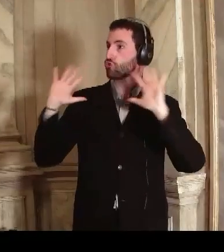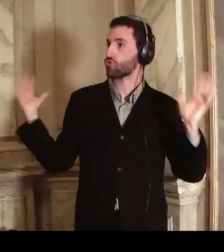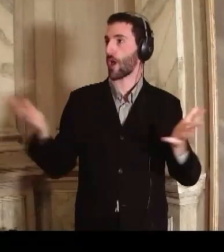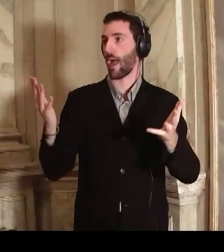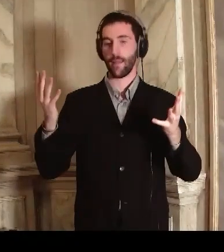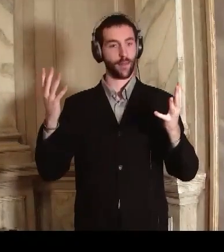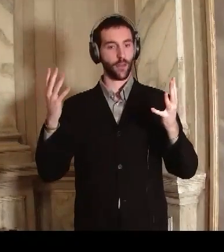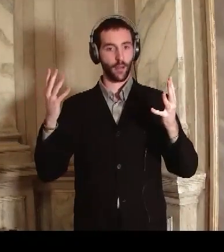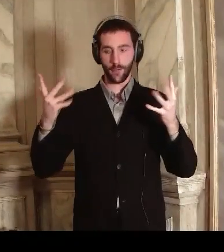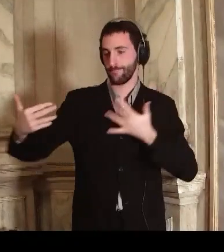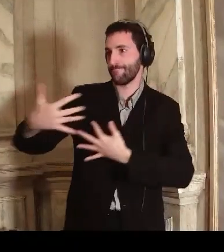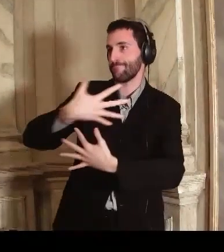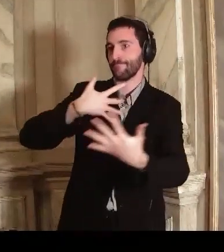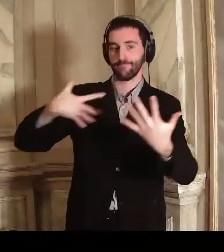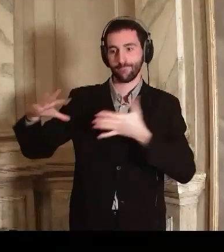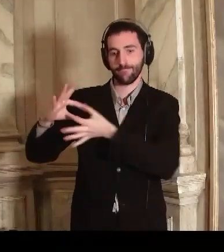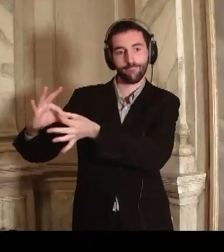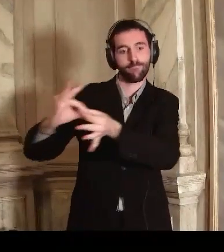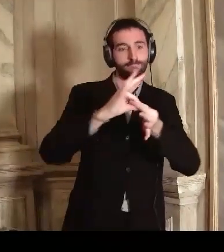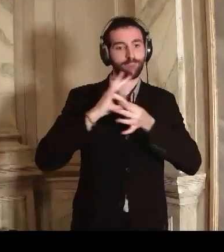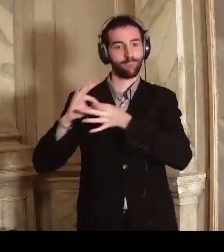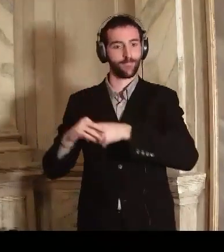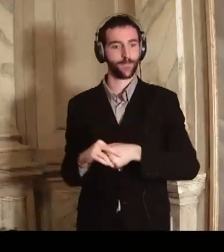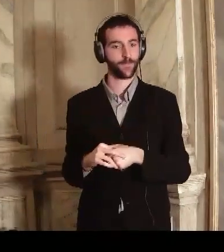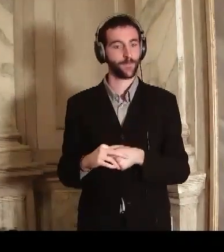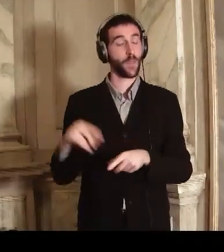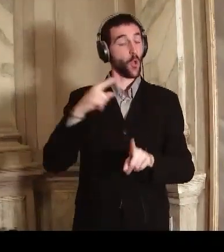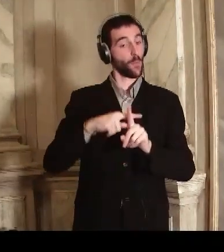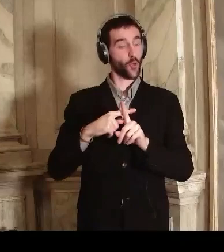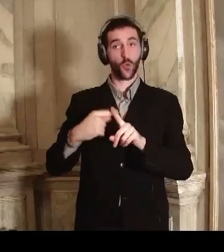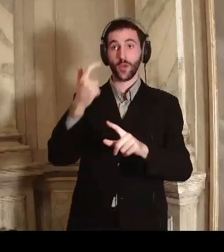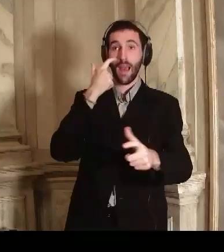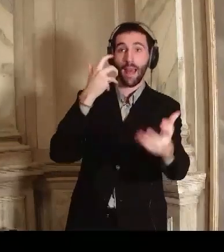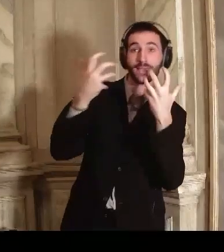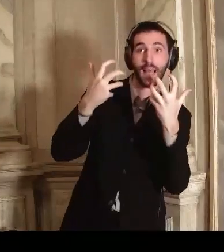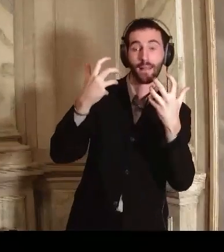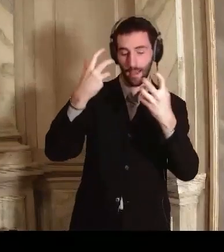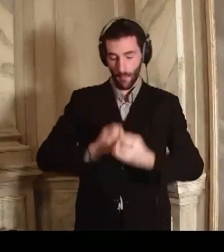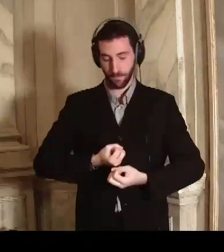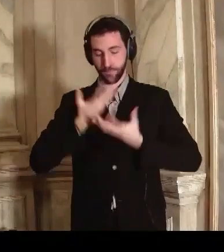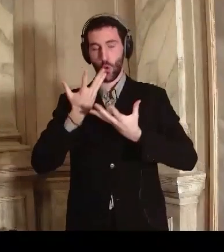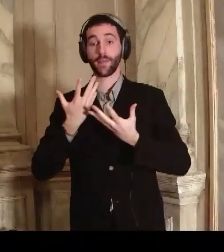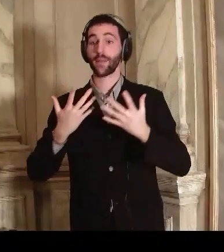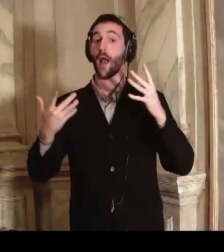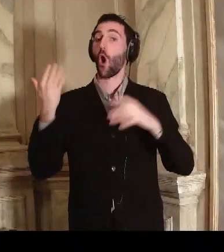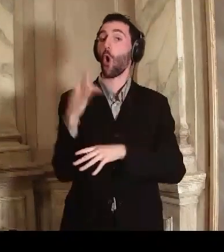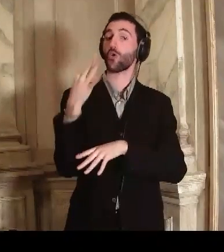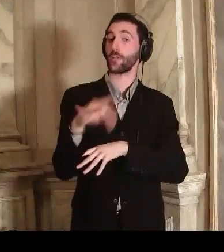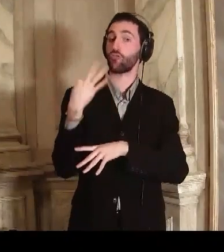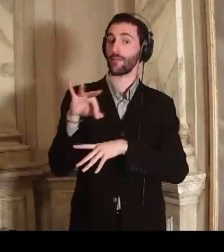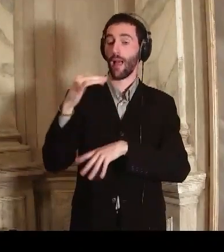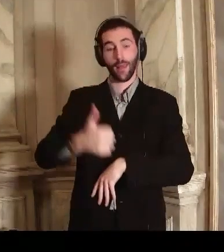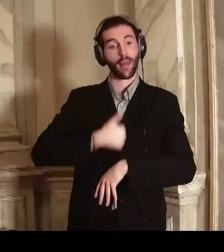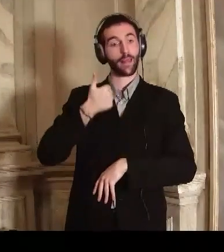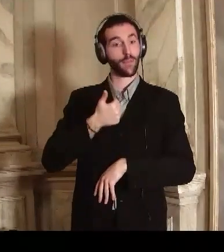e l'affermazione di un'estetica e di una poetica originali e indipendenti, alimentando un